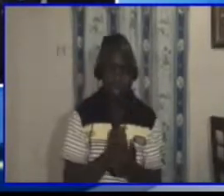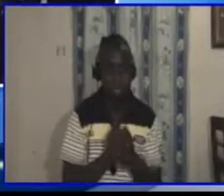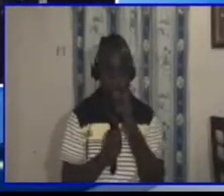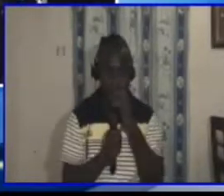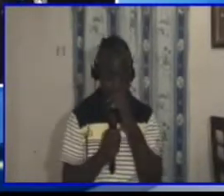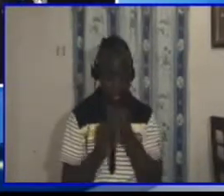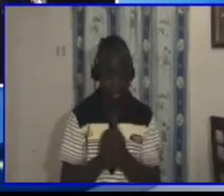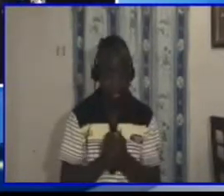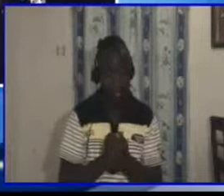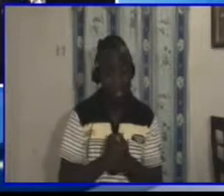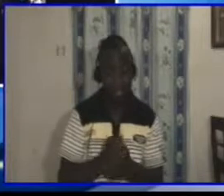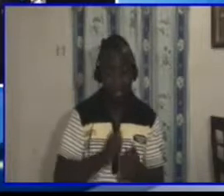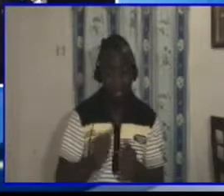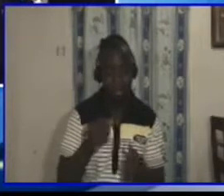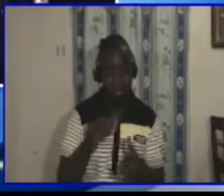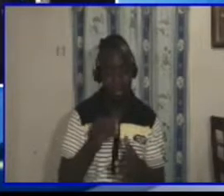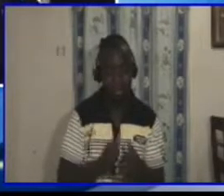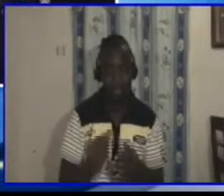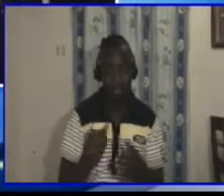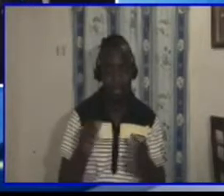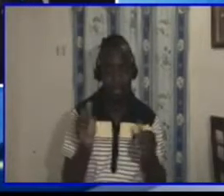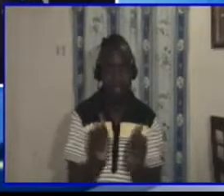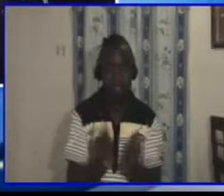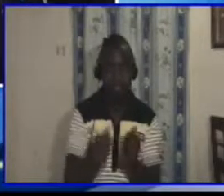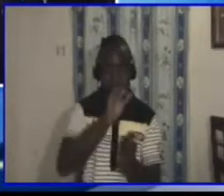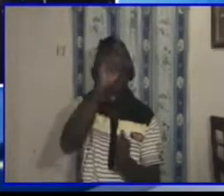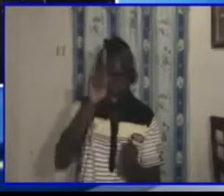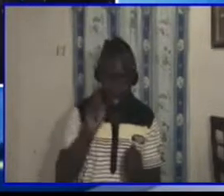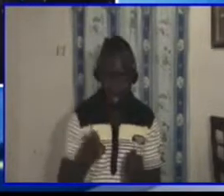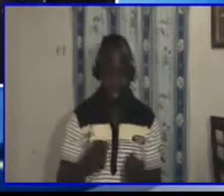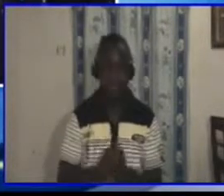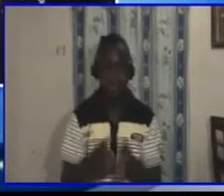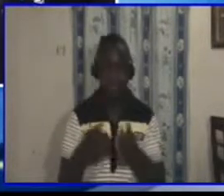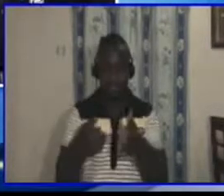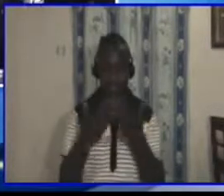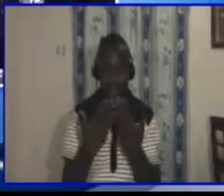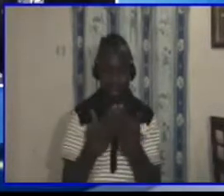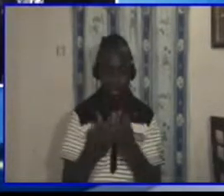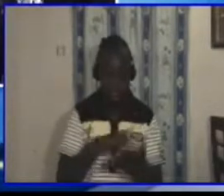non voglio entrare in tutti questi differenti e insegnamenti